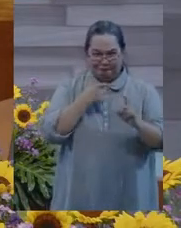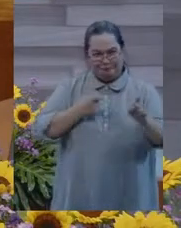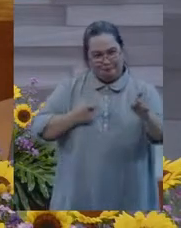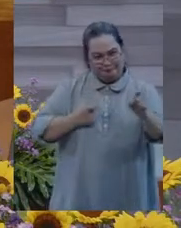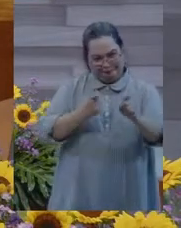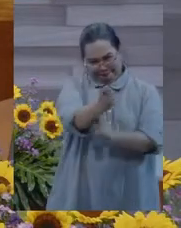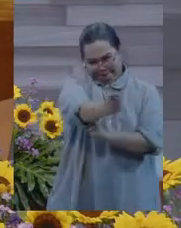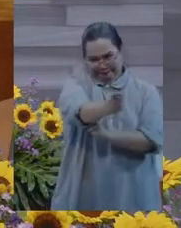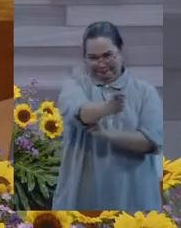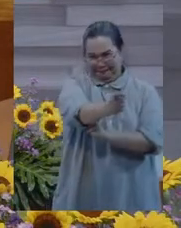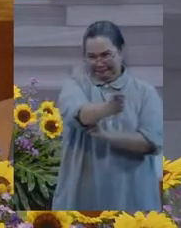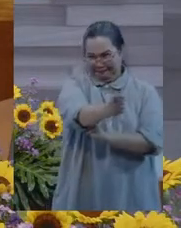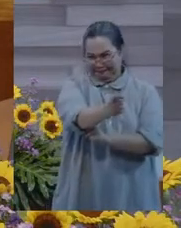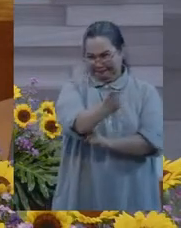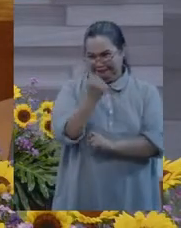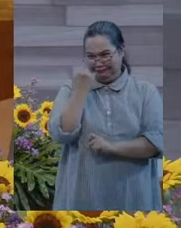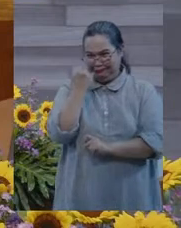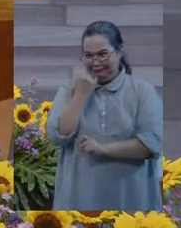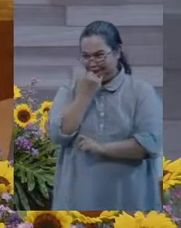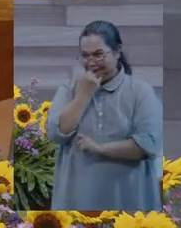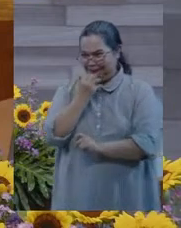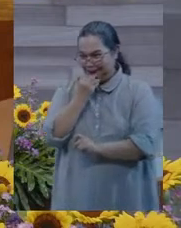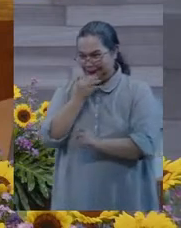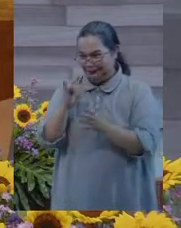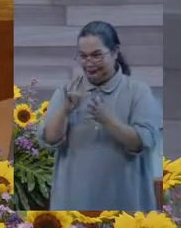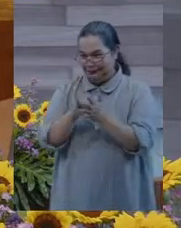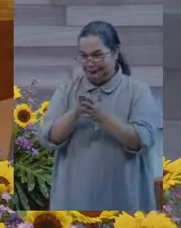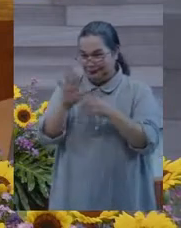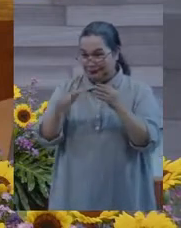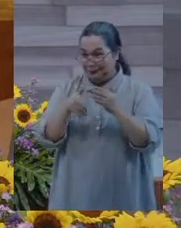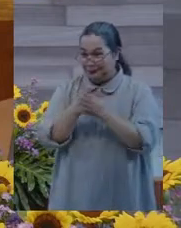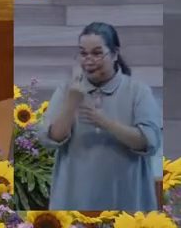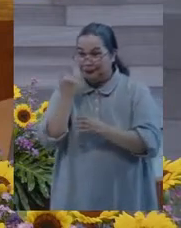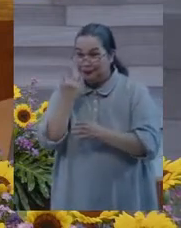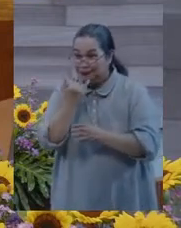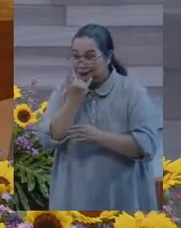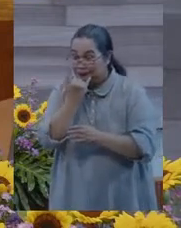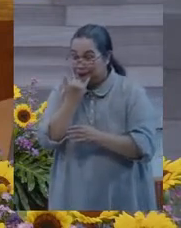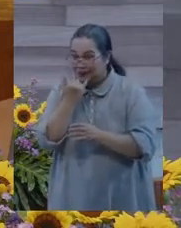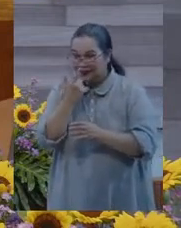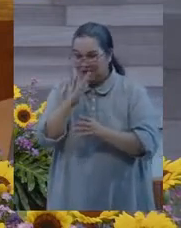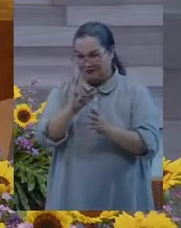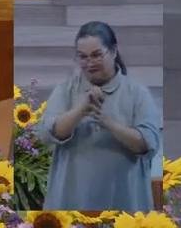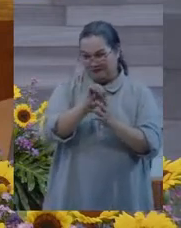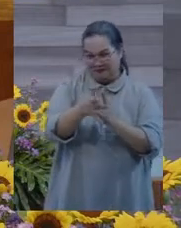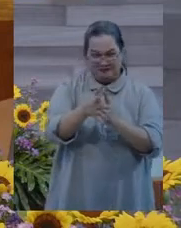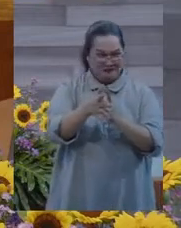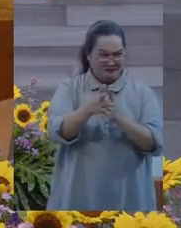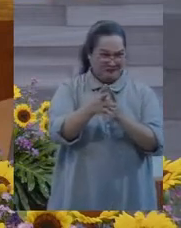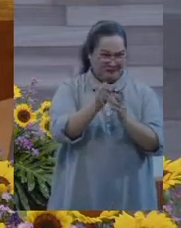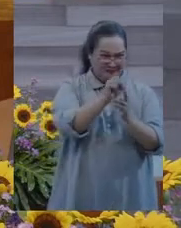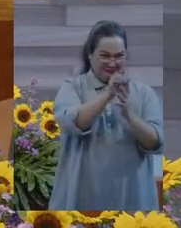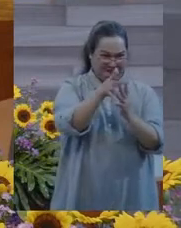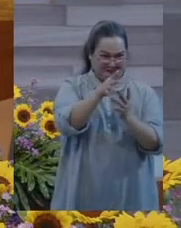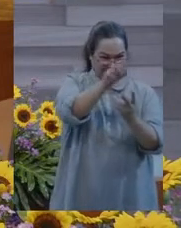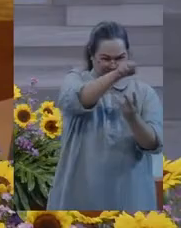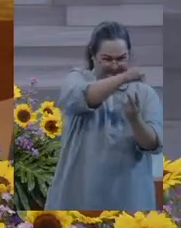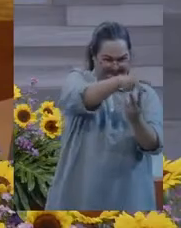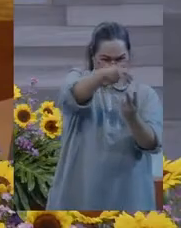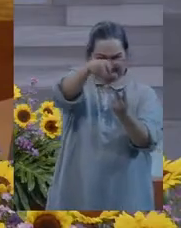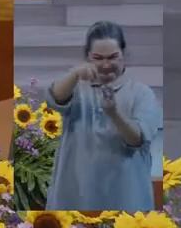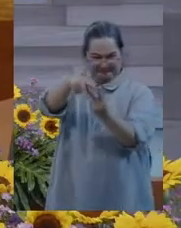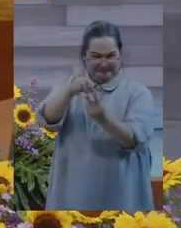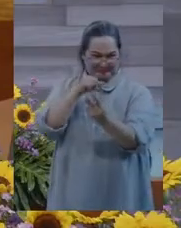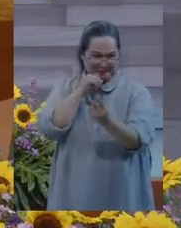niya ang Israel. At dahil doon, ang mga taga-Israel ay nangalo niya, nakiapid sa hindi nila kabaro, sa